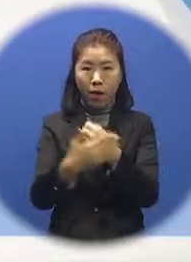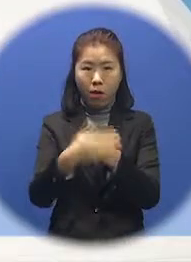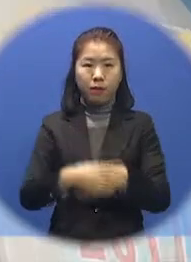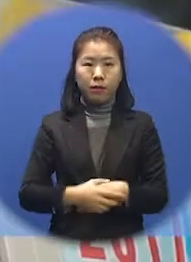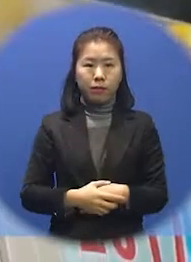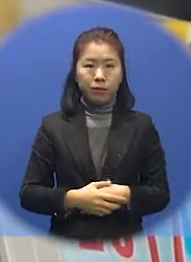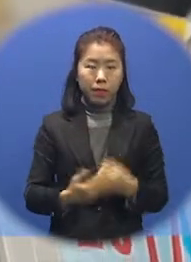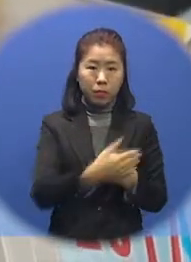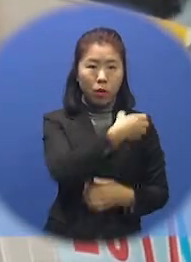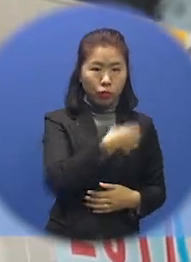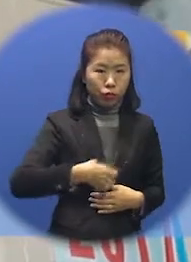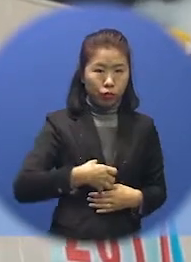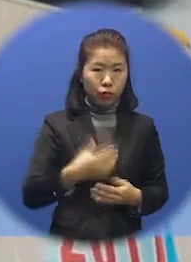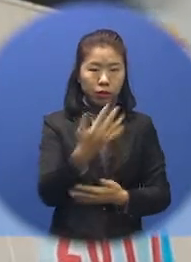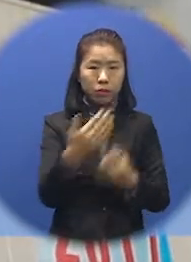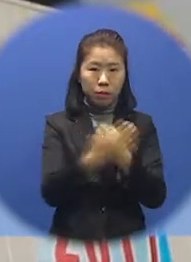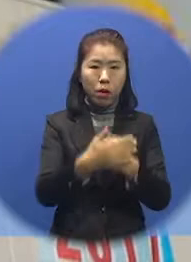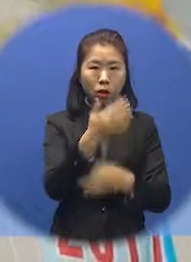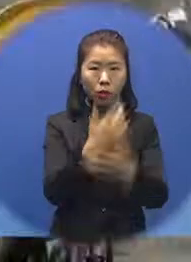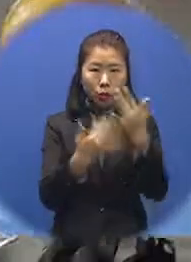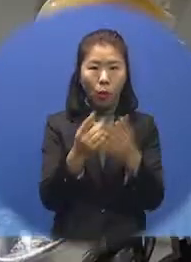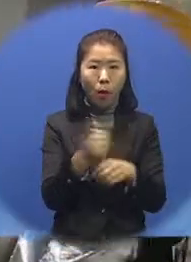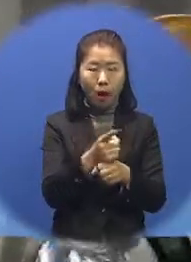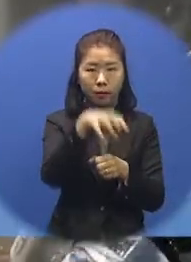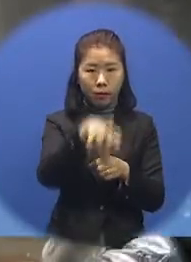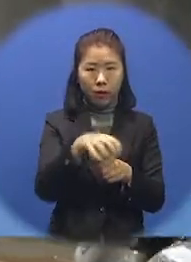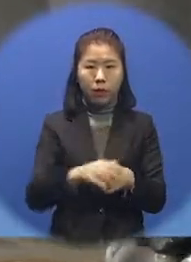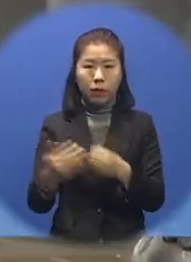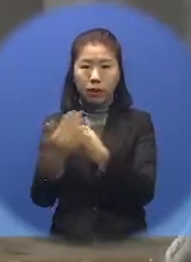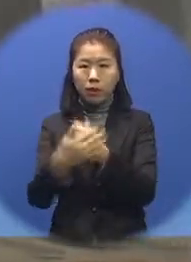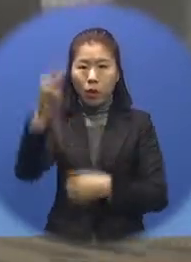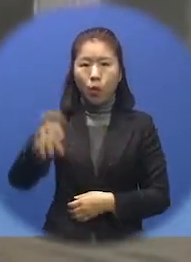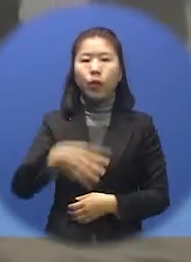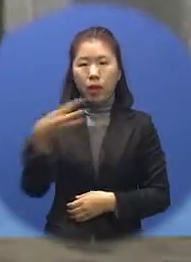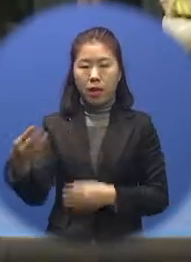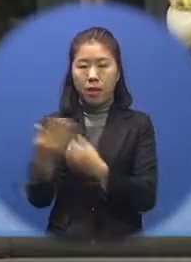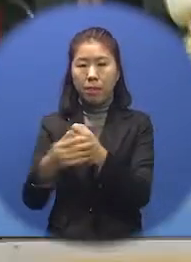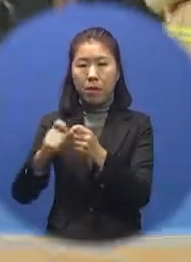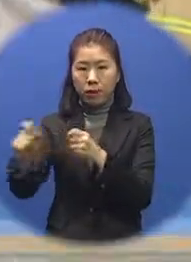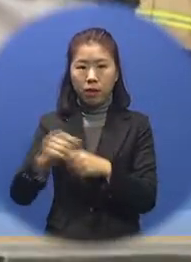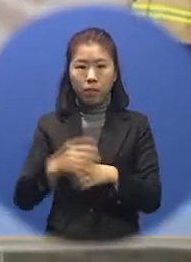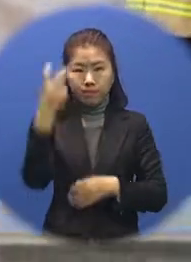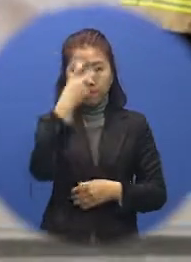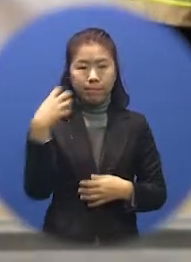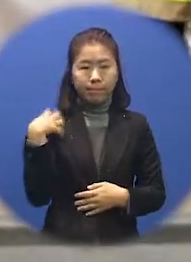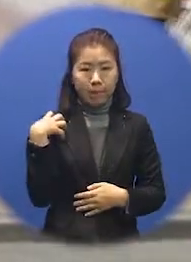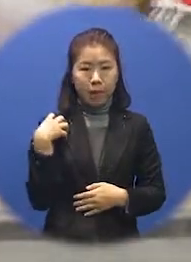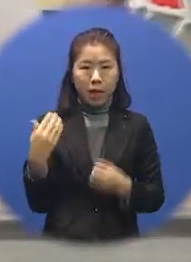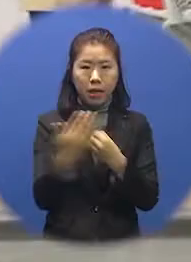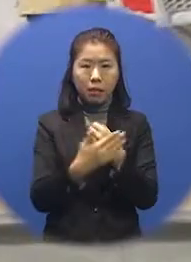은평점에서는 은평구와 은평소방서, 롯데몰 은평점이 주관하고